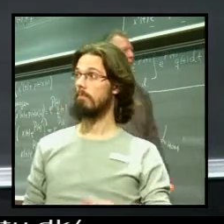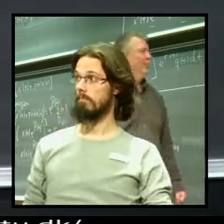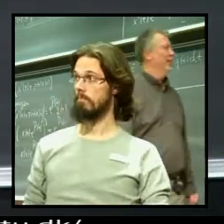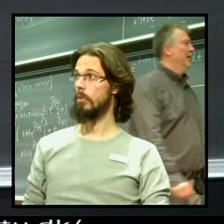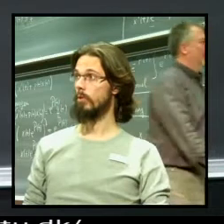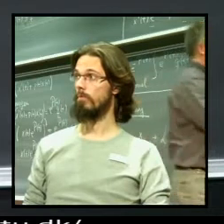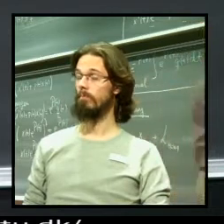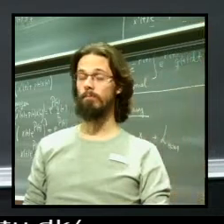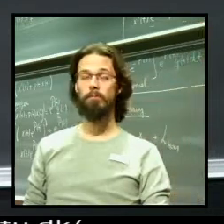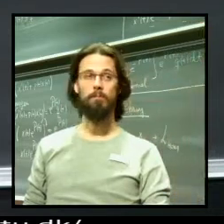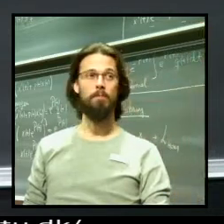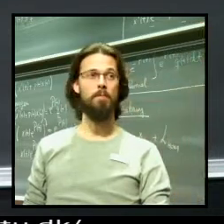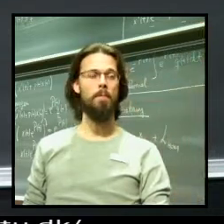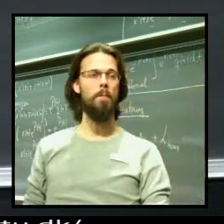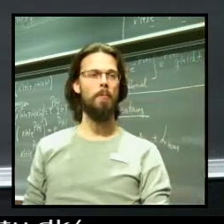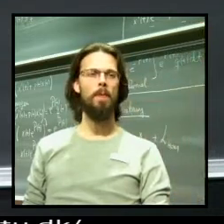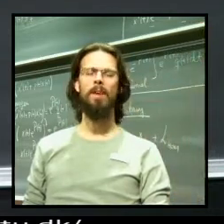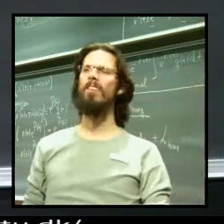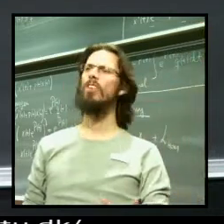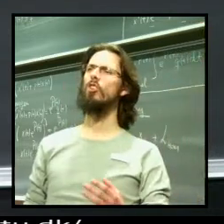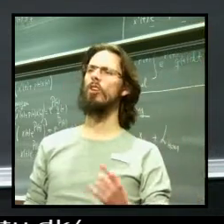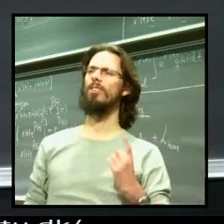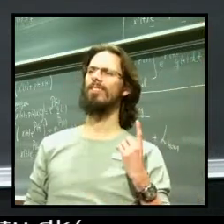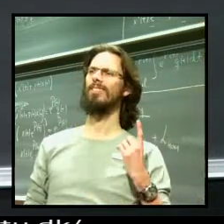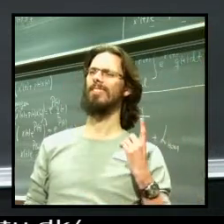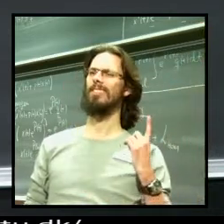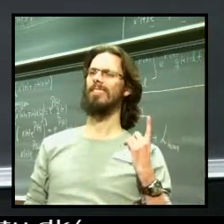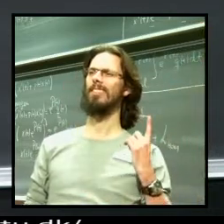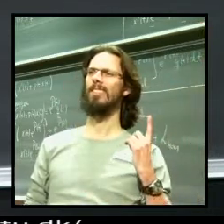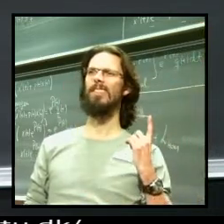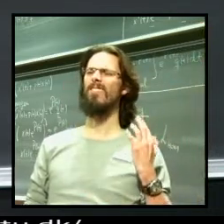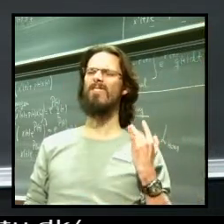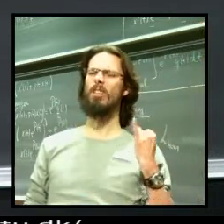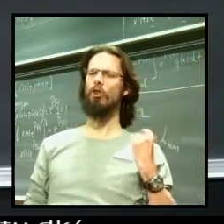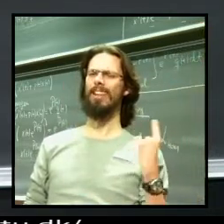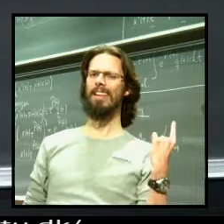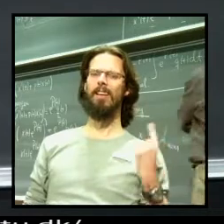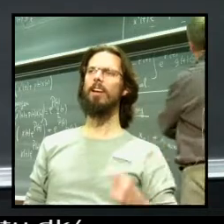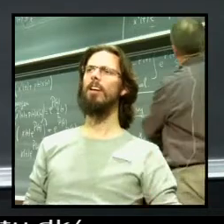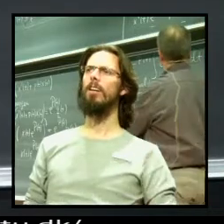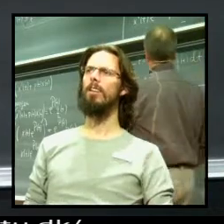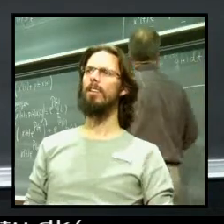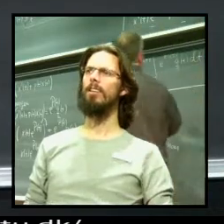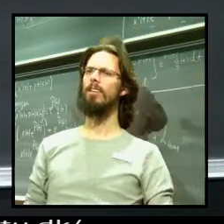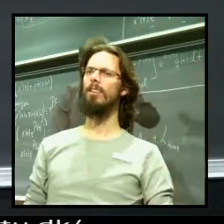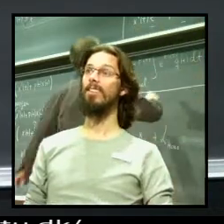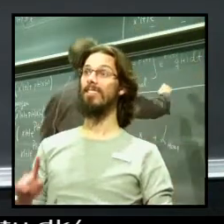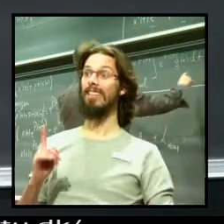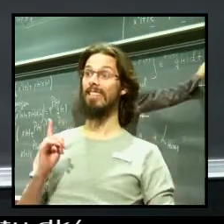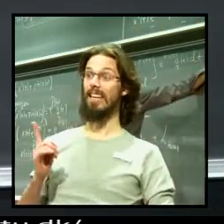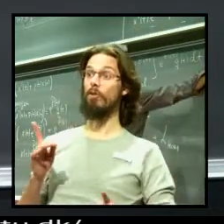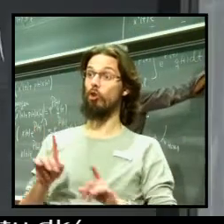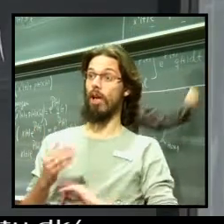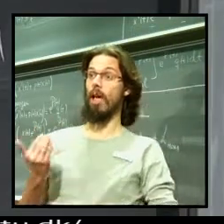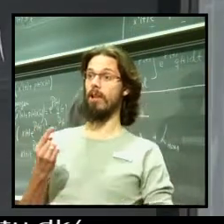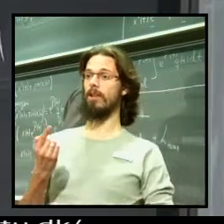Okay. Hvad er så e i minus store PRT? Den skal vi også have, for den